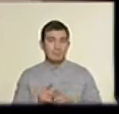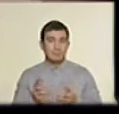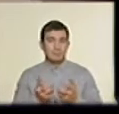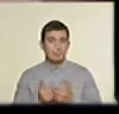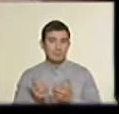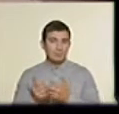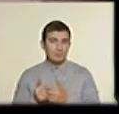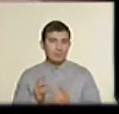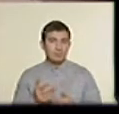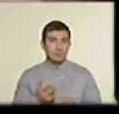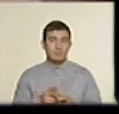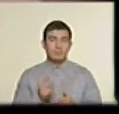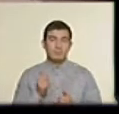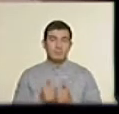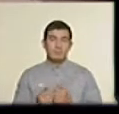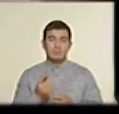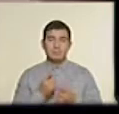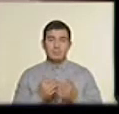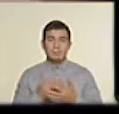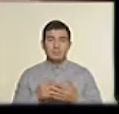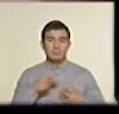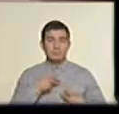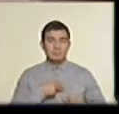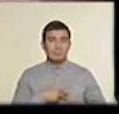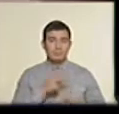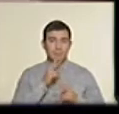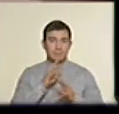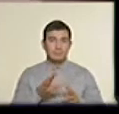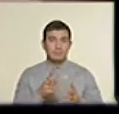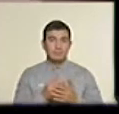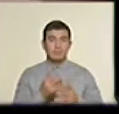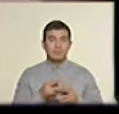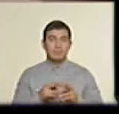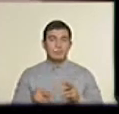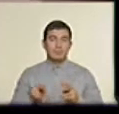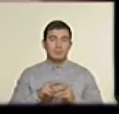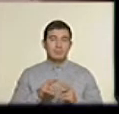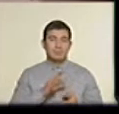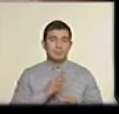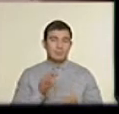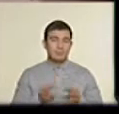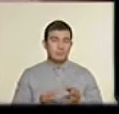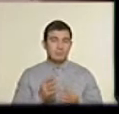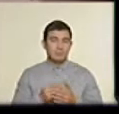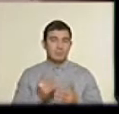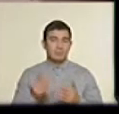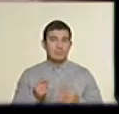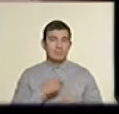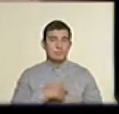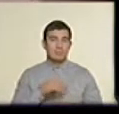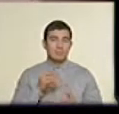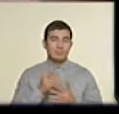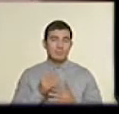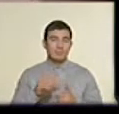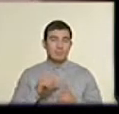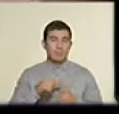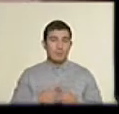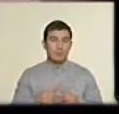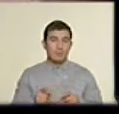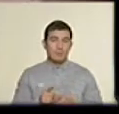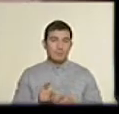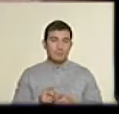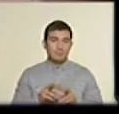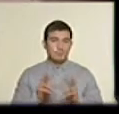Ya'ni har bir ko'rsatilayotgan xizmatga talab bir xil me'yorda emas va davriyligi ham doimiy emas. Ayrim xizmat